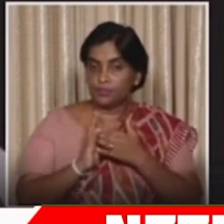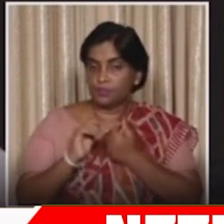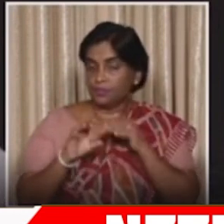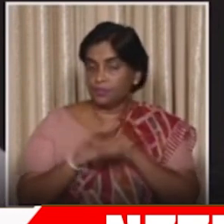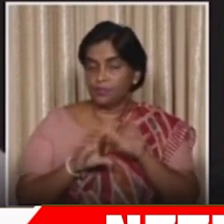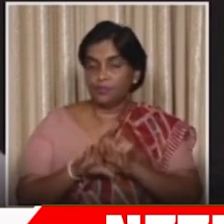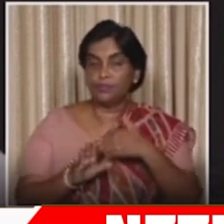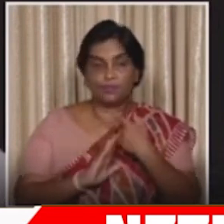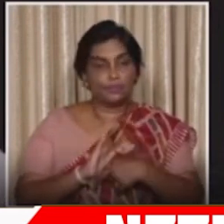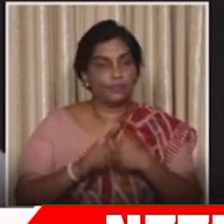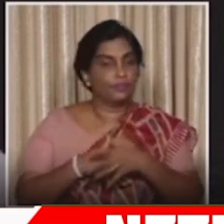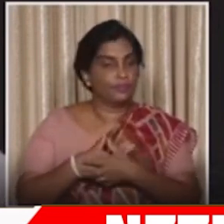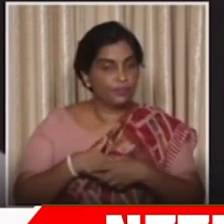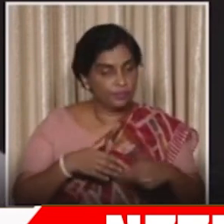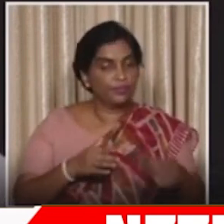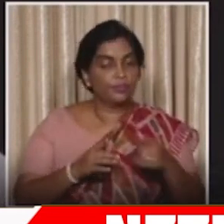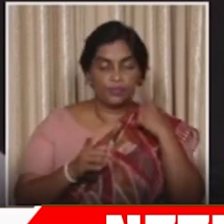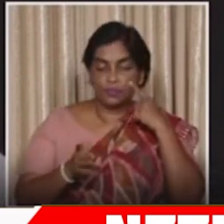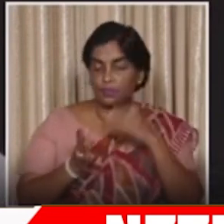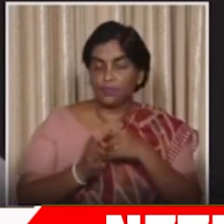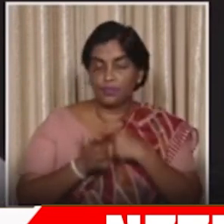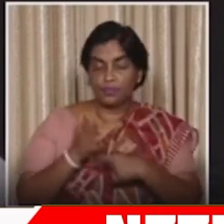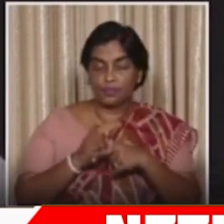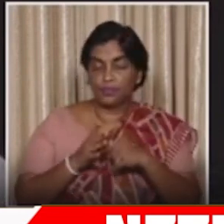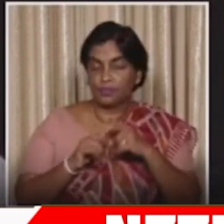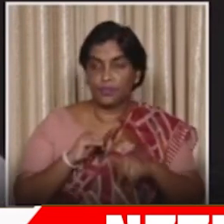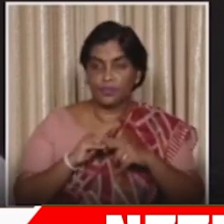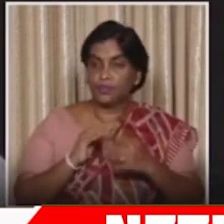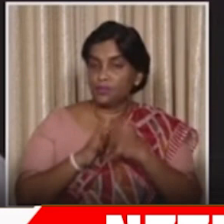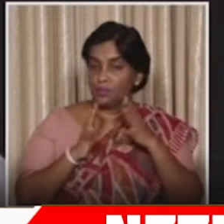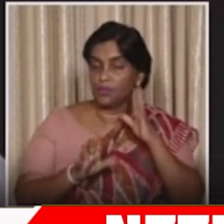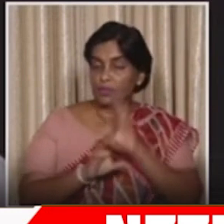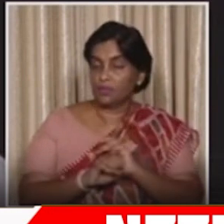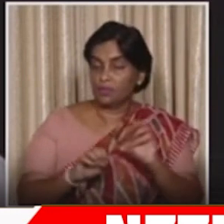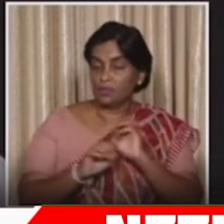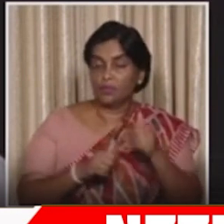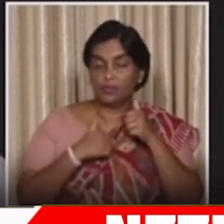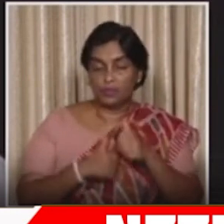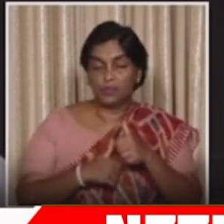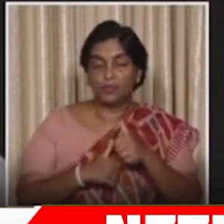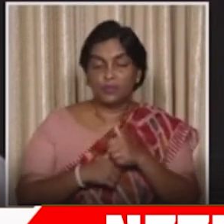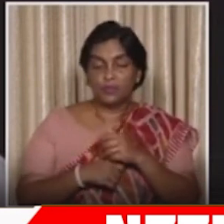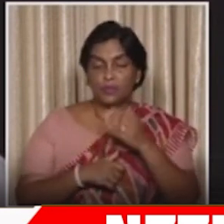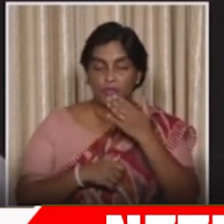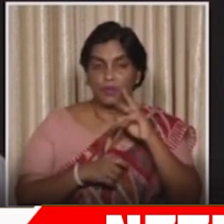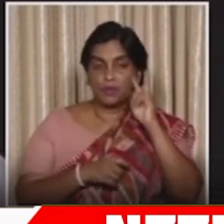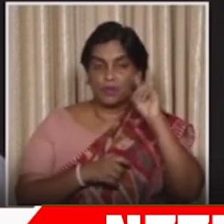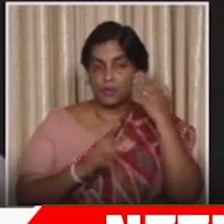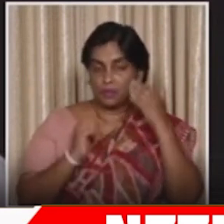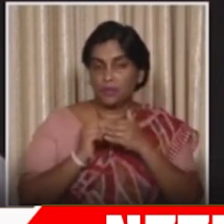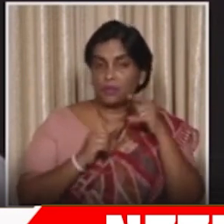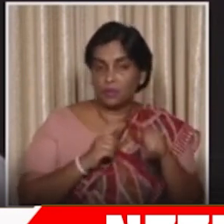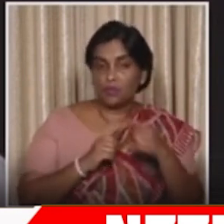වෙනුවට ජාතිවාදී පාවිච්චි කරලා තමන්ගේ ඡන්ද ගොඩ වැඩි කරගන්න මේ වගේ ප්‍රකාශ පාර්ලිමේන්තුව ඇතුලේ සිද්ධ කරන්නේ නැතුව රටක් විදියට කල්පනා කරන්න